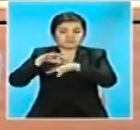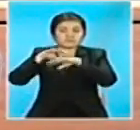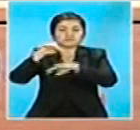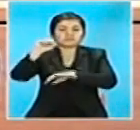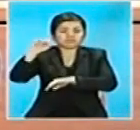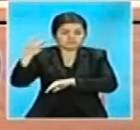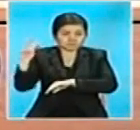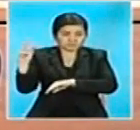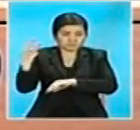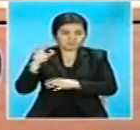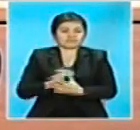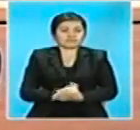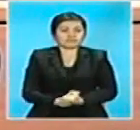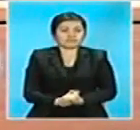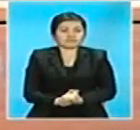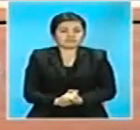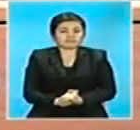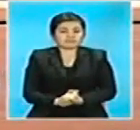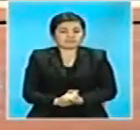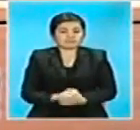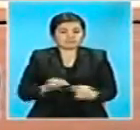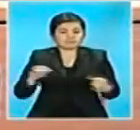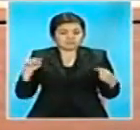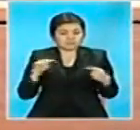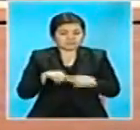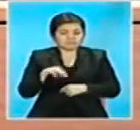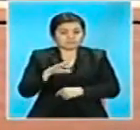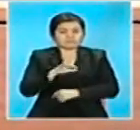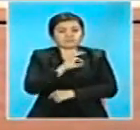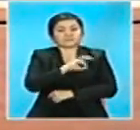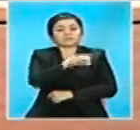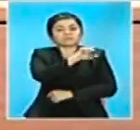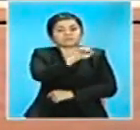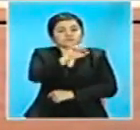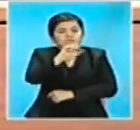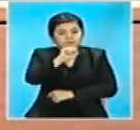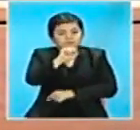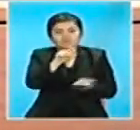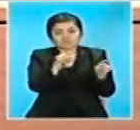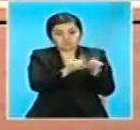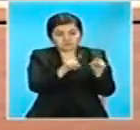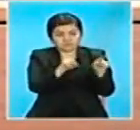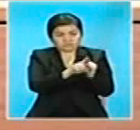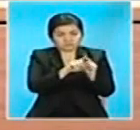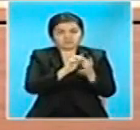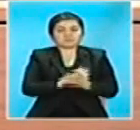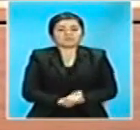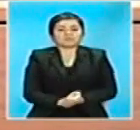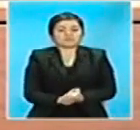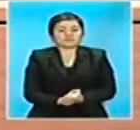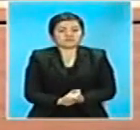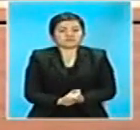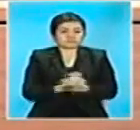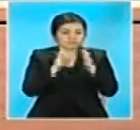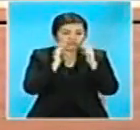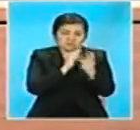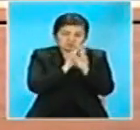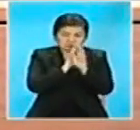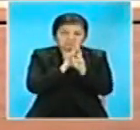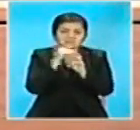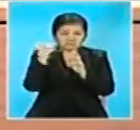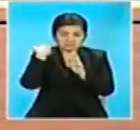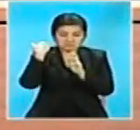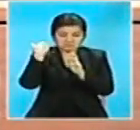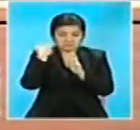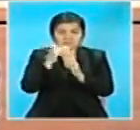าความเป็นอิสระของสมาชิกสภาผู้แทนราษฎรเหมือนกันนะครับซึ่งก็เป็นที่ครหาบางที